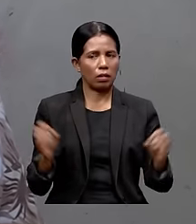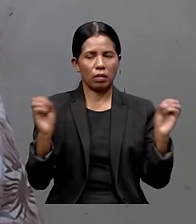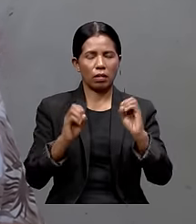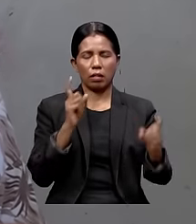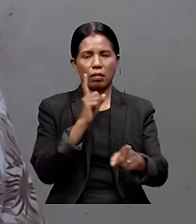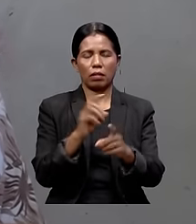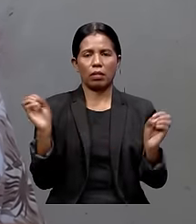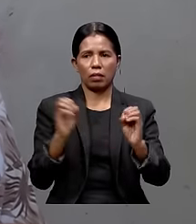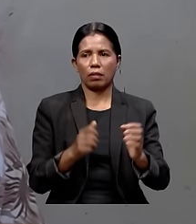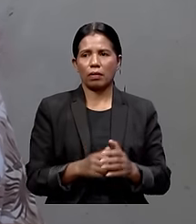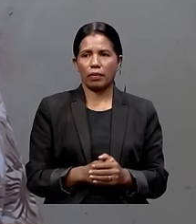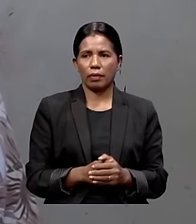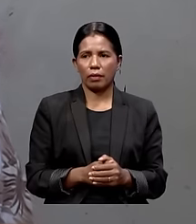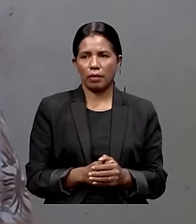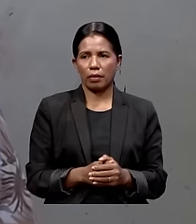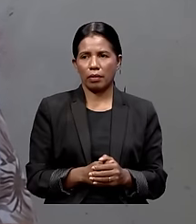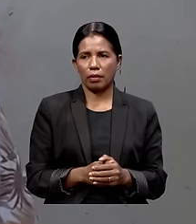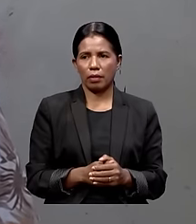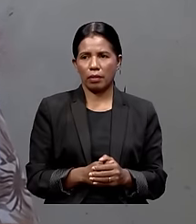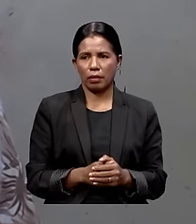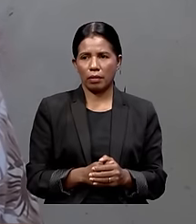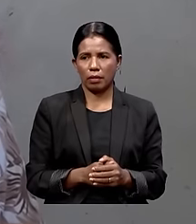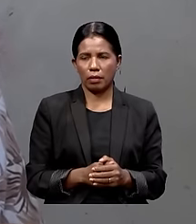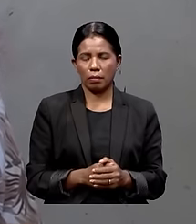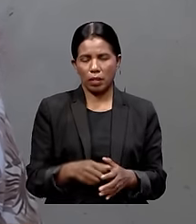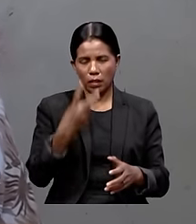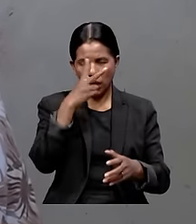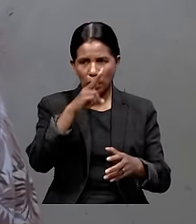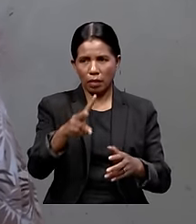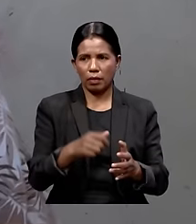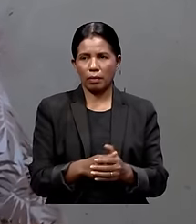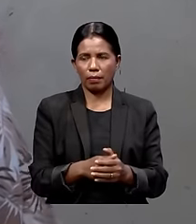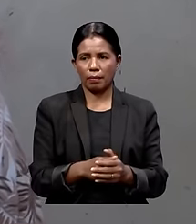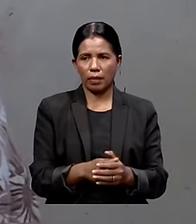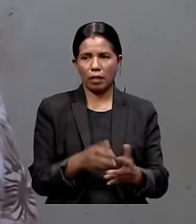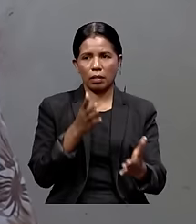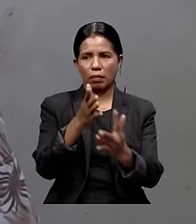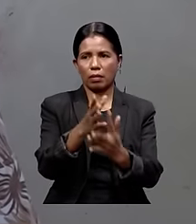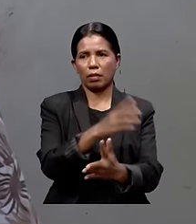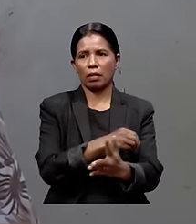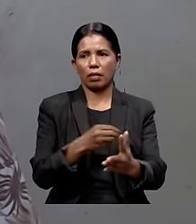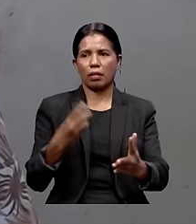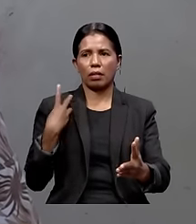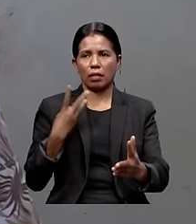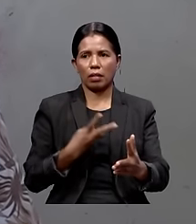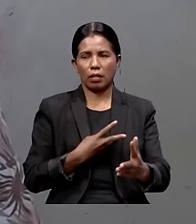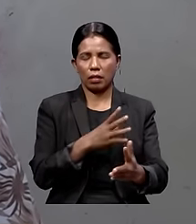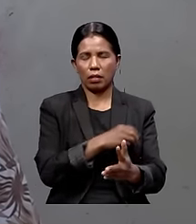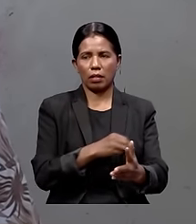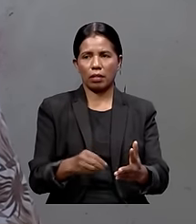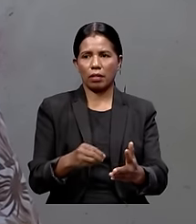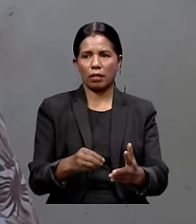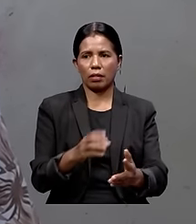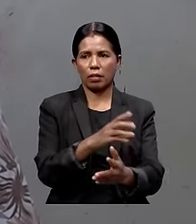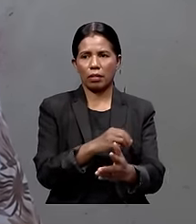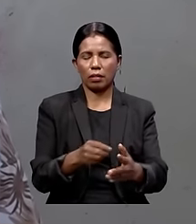lolos. Sira dien, hau dien, sira ne bahi kuat lahre. Asin ka ventao ya amne kwarto hau dien kes mama mate bien o right timor